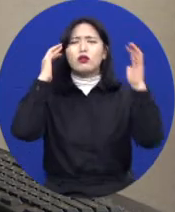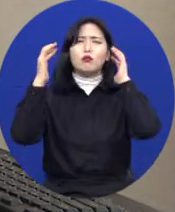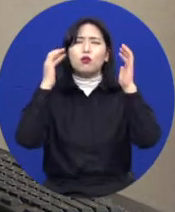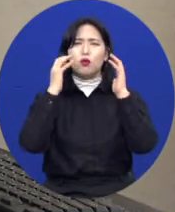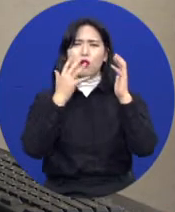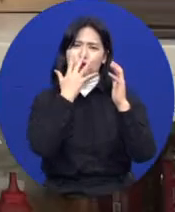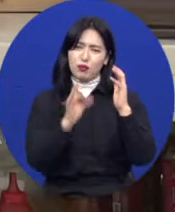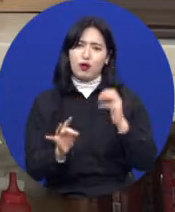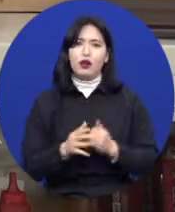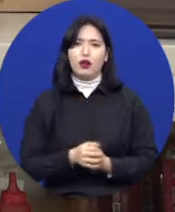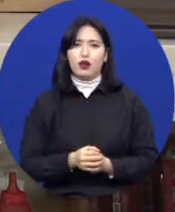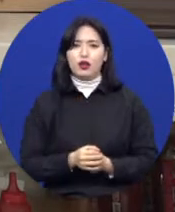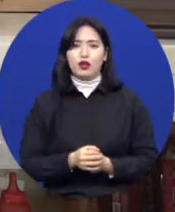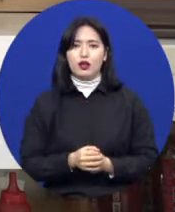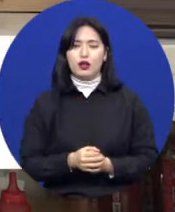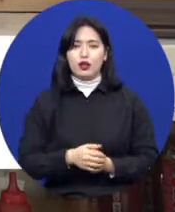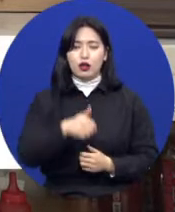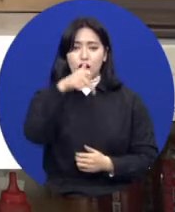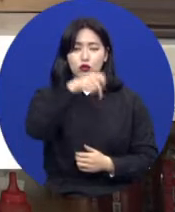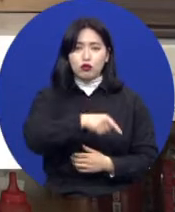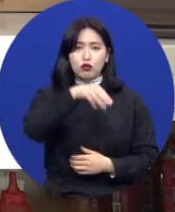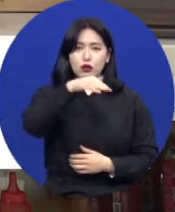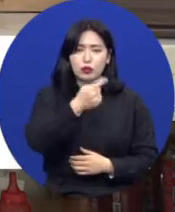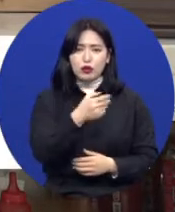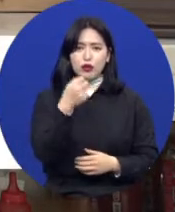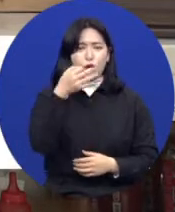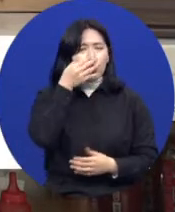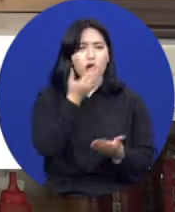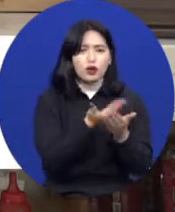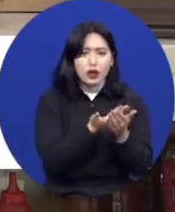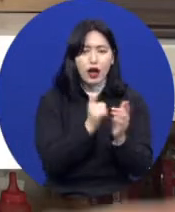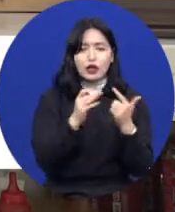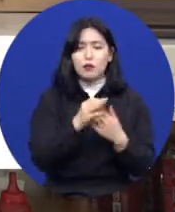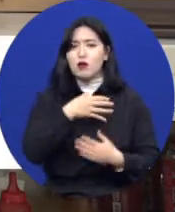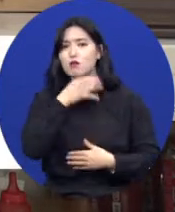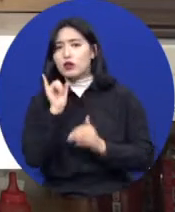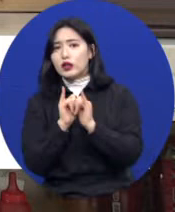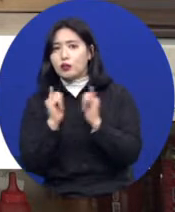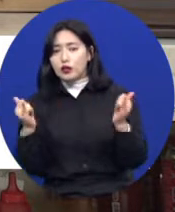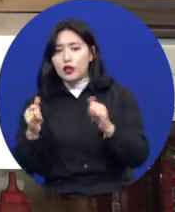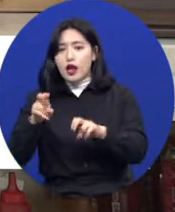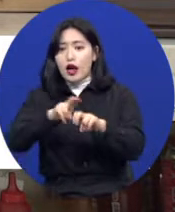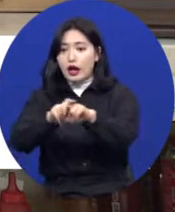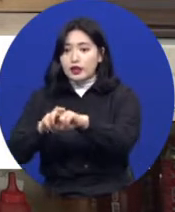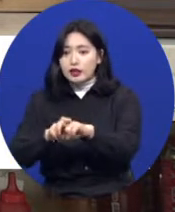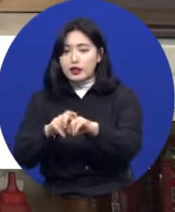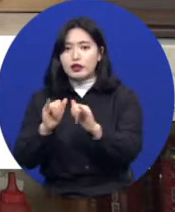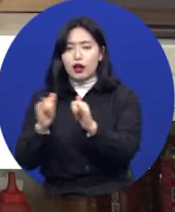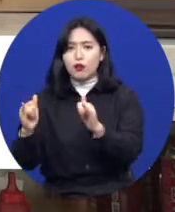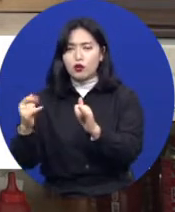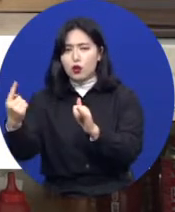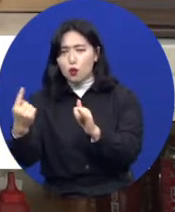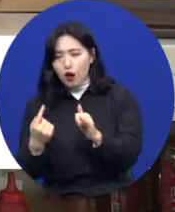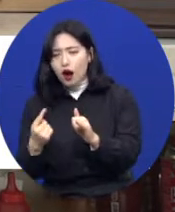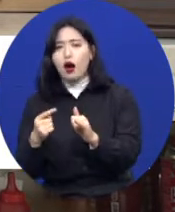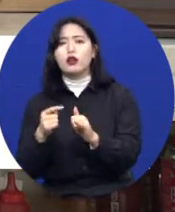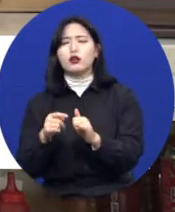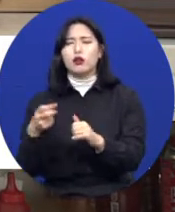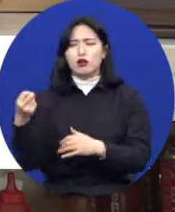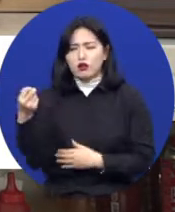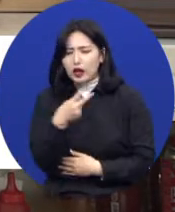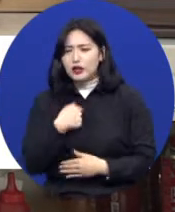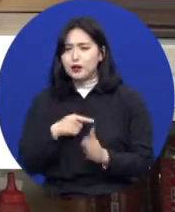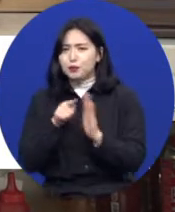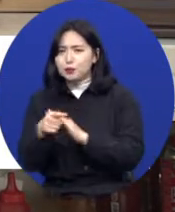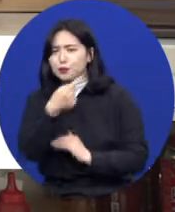수밖에 없습니다. 큐브로 또 보여달라고 하거나 아니면 나이 드신 분들 자리에 착석하신 분들이 와가지고 다시